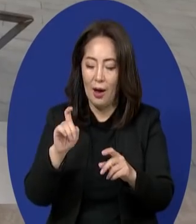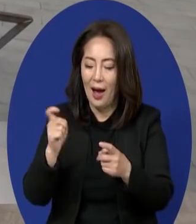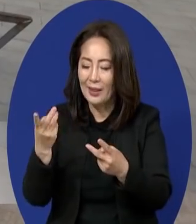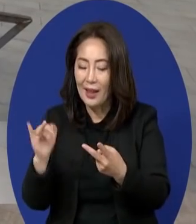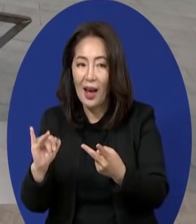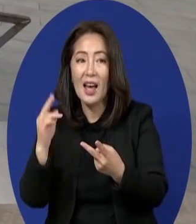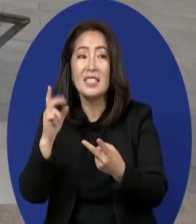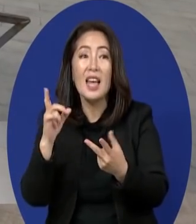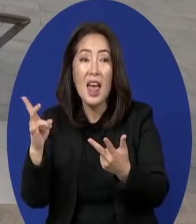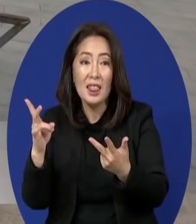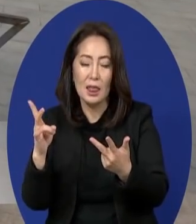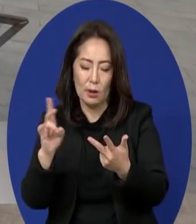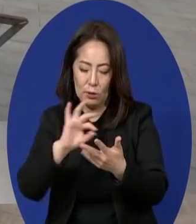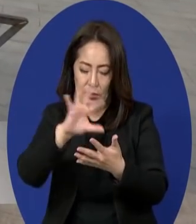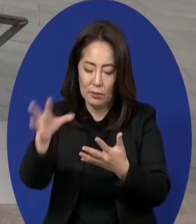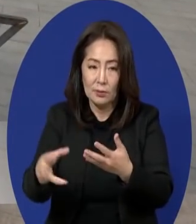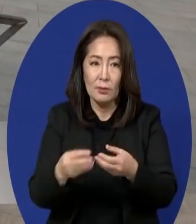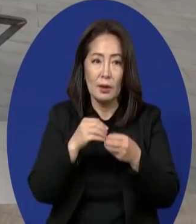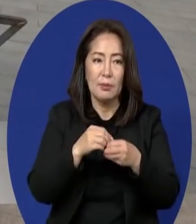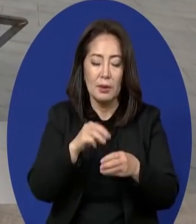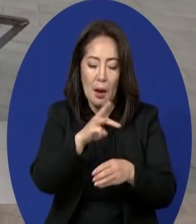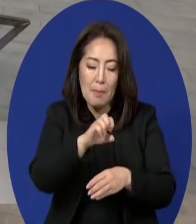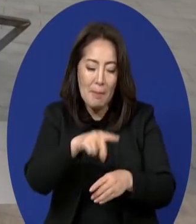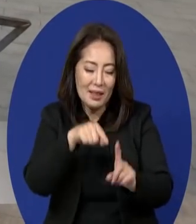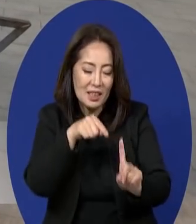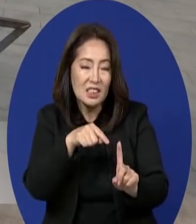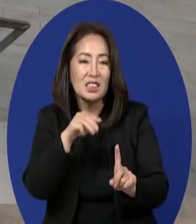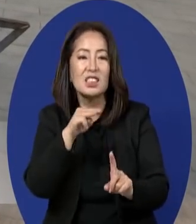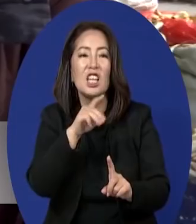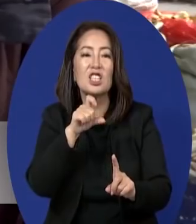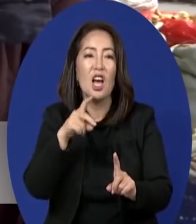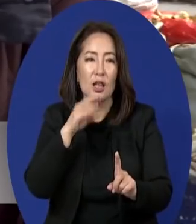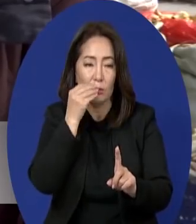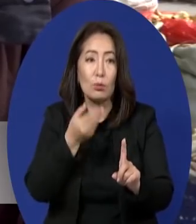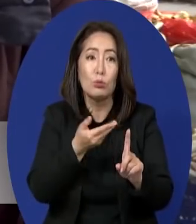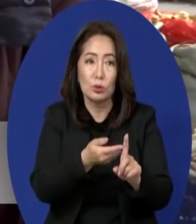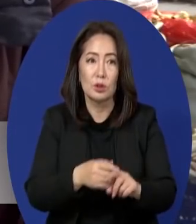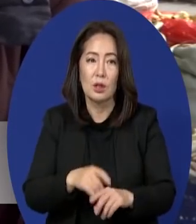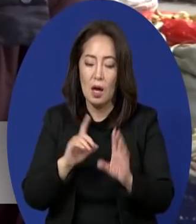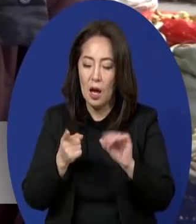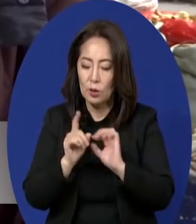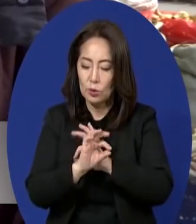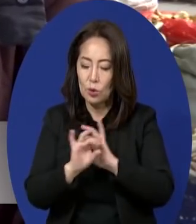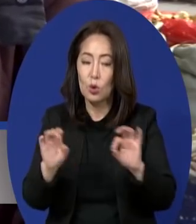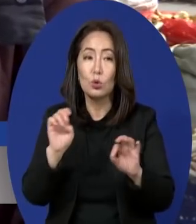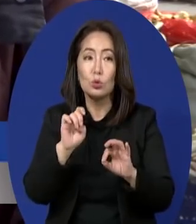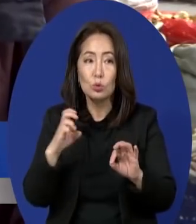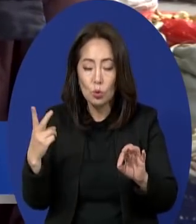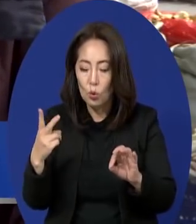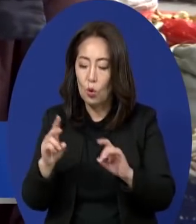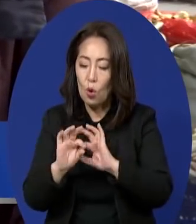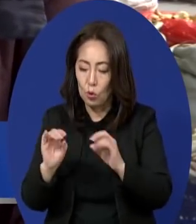байна, цээний үндэс байна. Энэ хэдийг ойлоод малын юм эрдэс дурах тижээлийг бий болгодог. 11 нэр төрлийн сүүсүм бүтээгдэхүүнийг бол